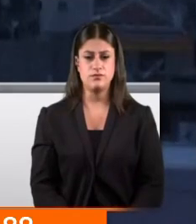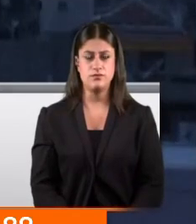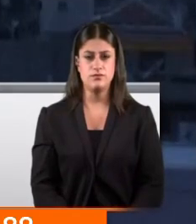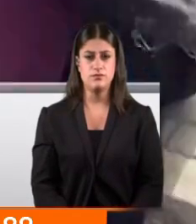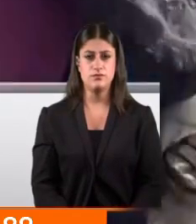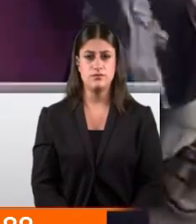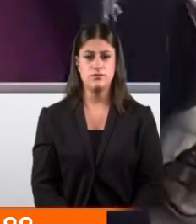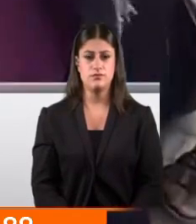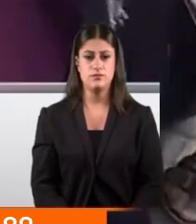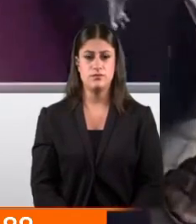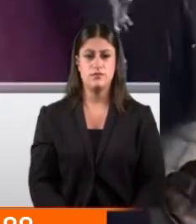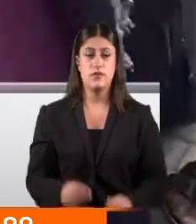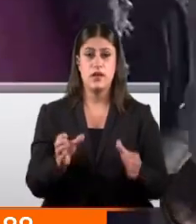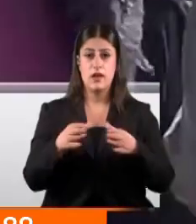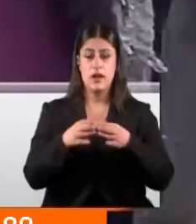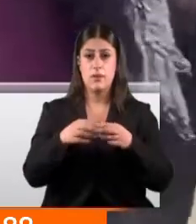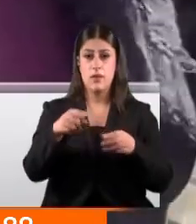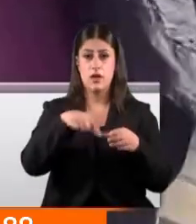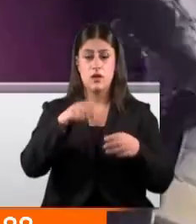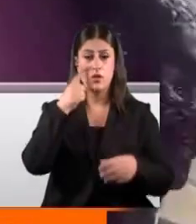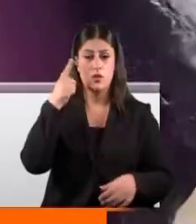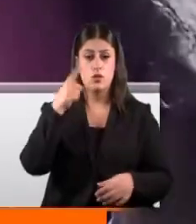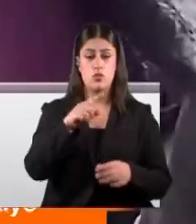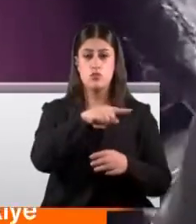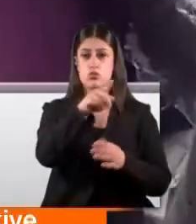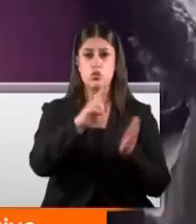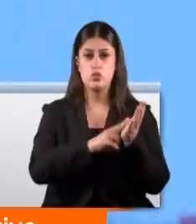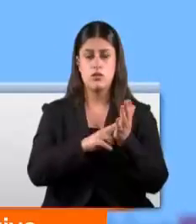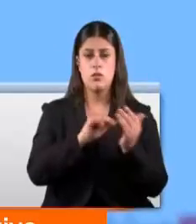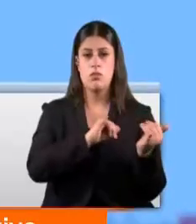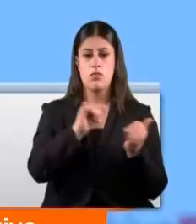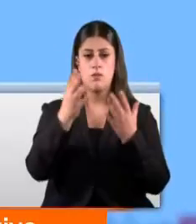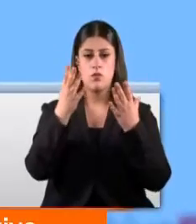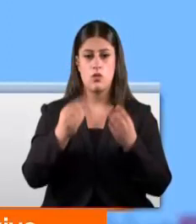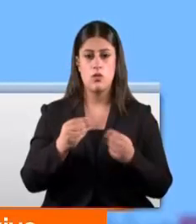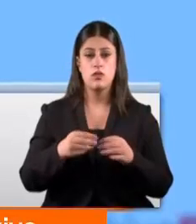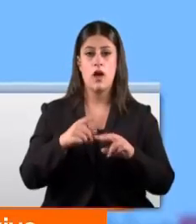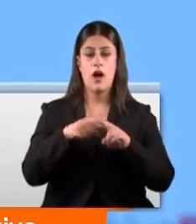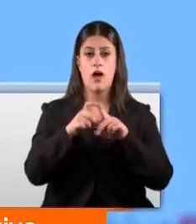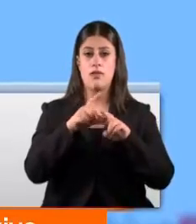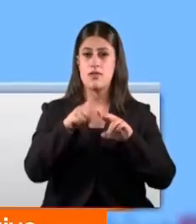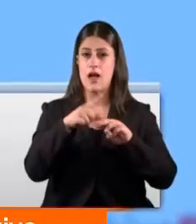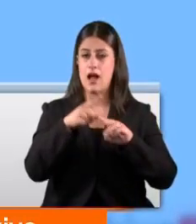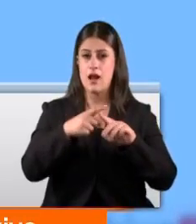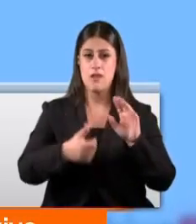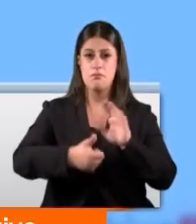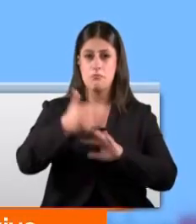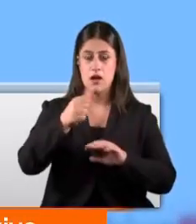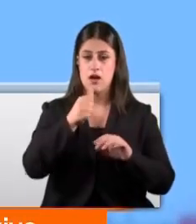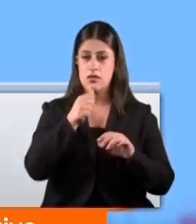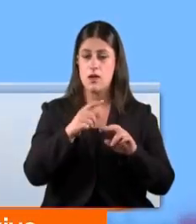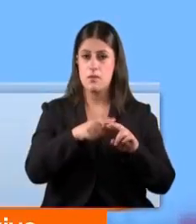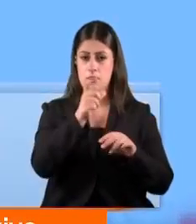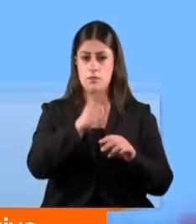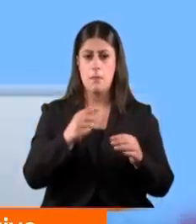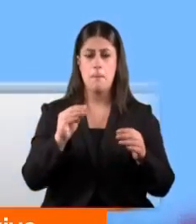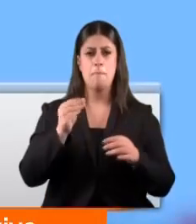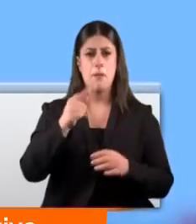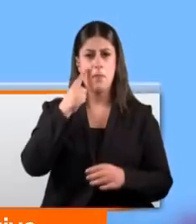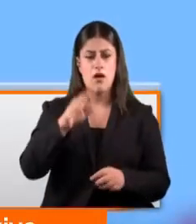sürdürdü kabinenin diğer Er inden de tepki sesleri geldi adalet bakanı Yılmaz Tunç bebek katilleri uluslararası hukuk